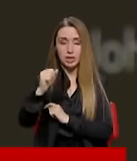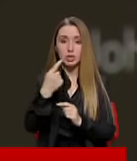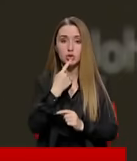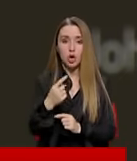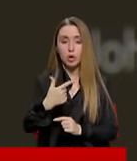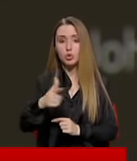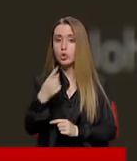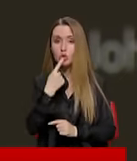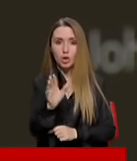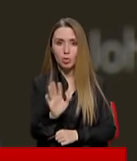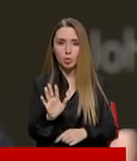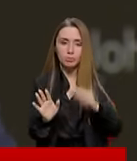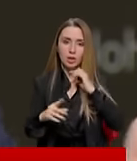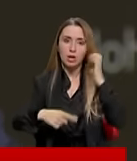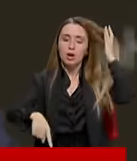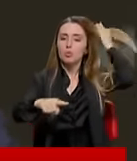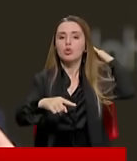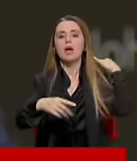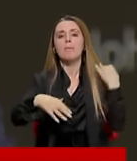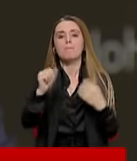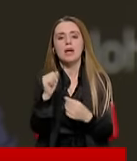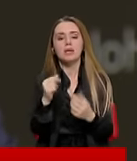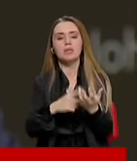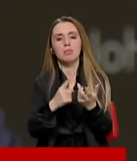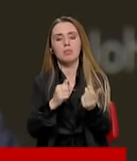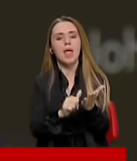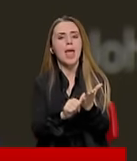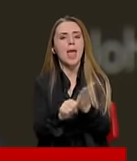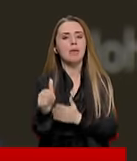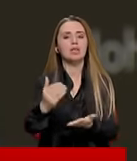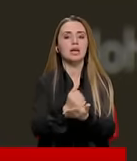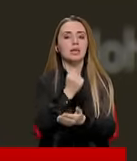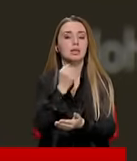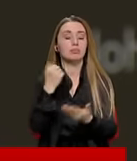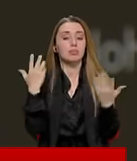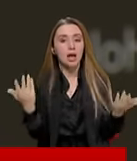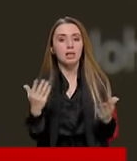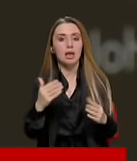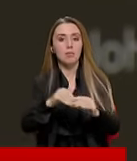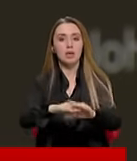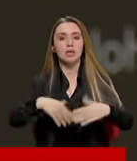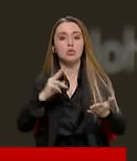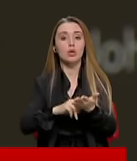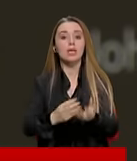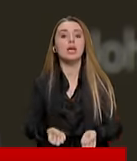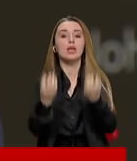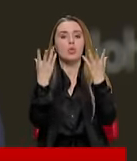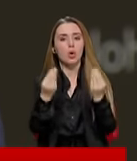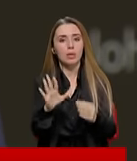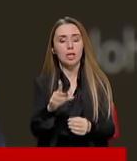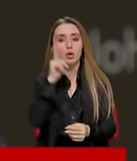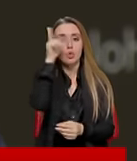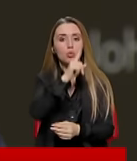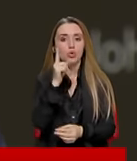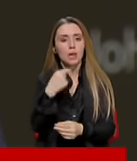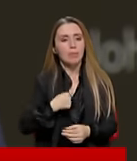taşrayı saymıyorum Bunları hep merkezde sayıp bunların tamamını kazandığımız halde meclis üyemiz yetmeyebilir Bu nedenle